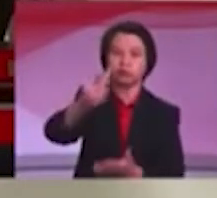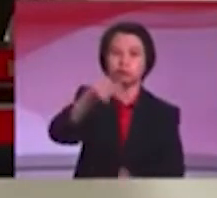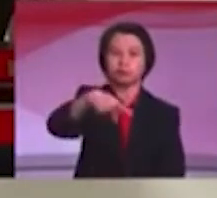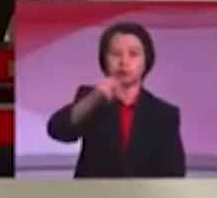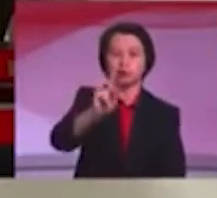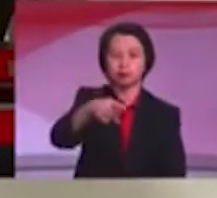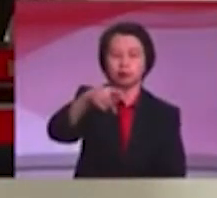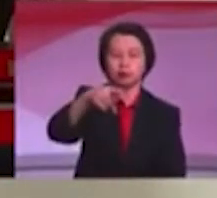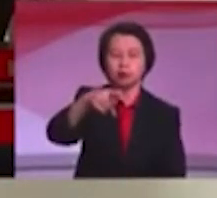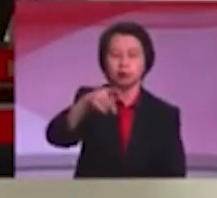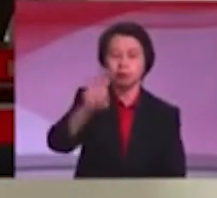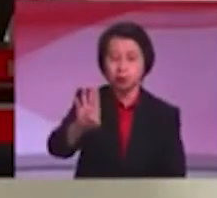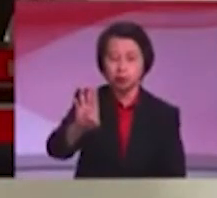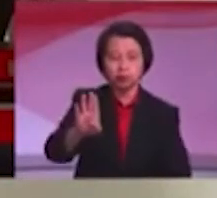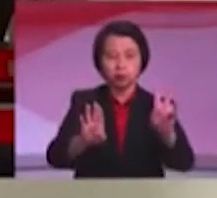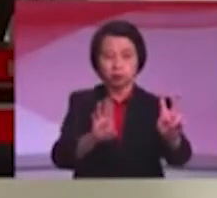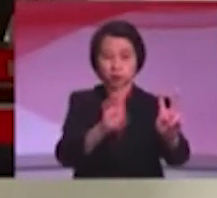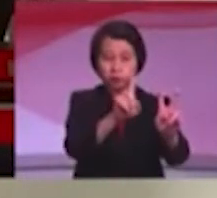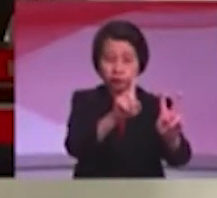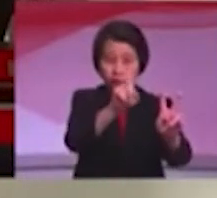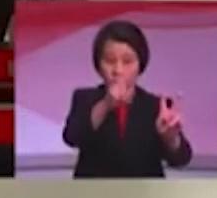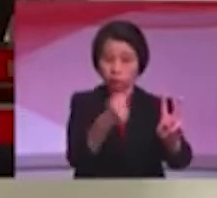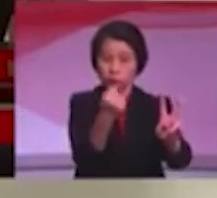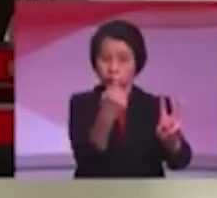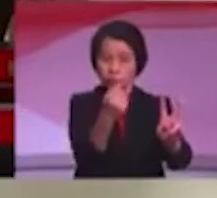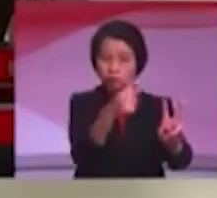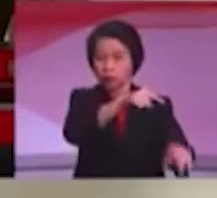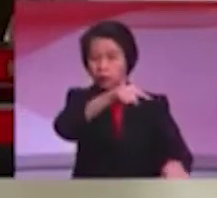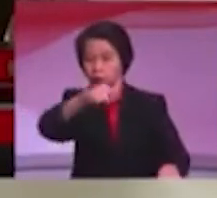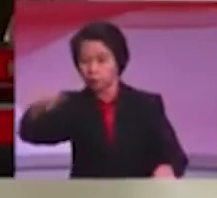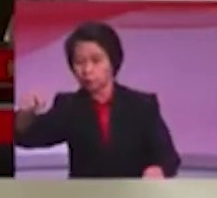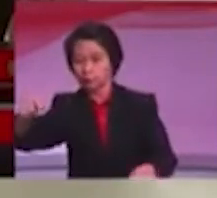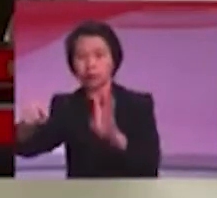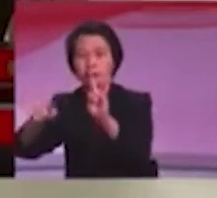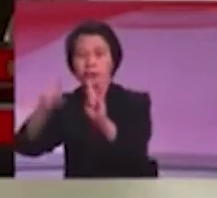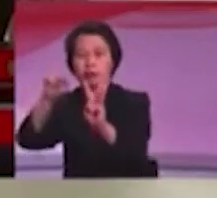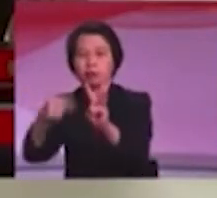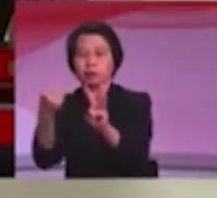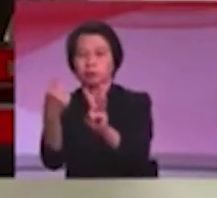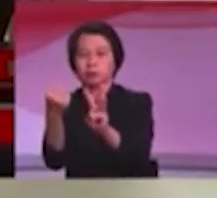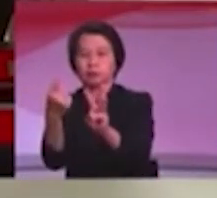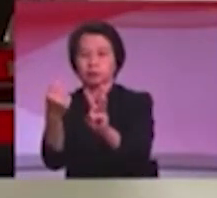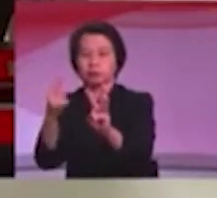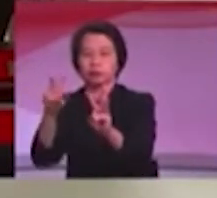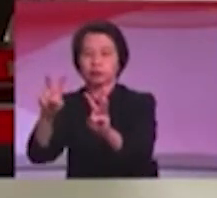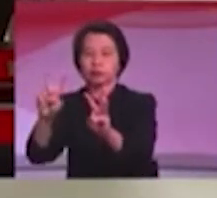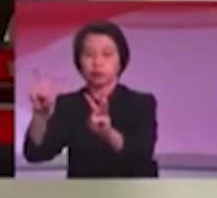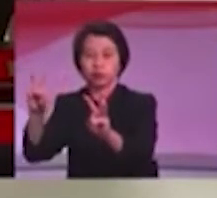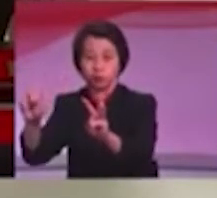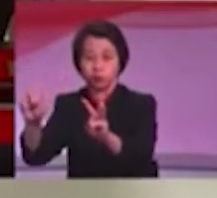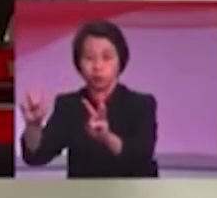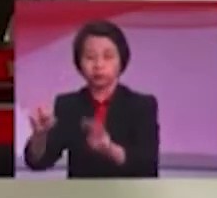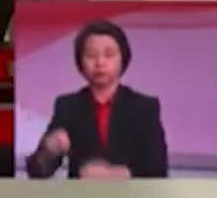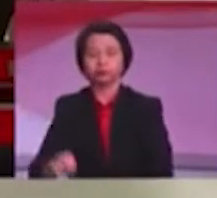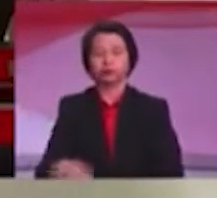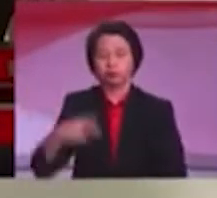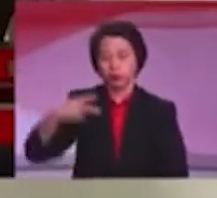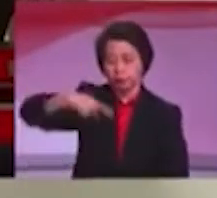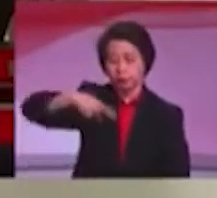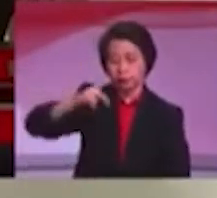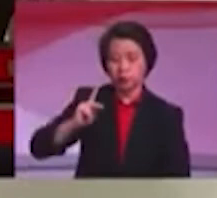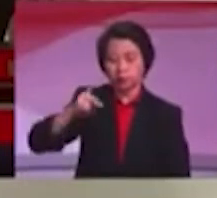mulai 21 Nov sehingga 6 Desember 2020 pelaksanaan